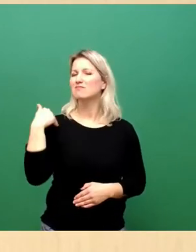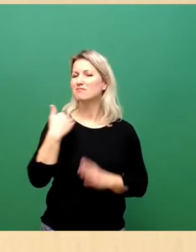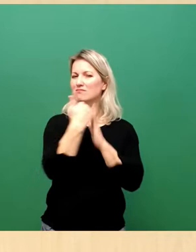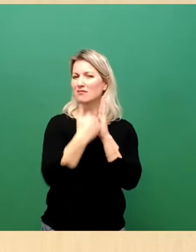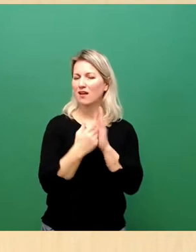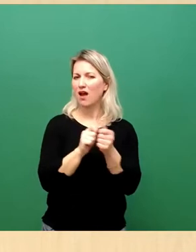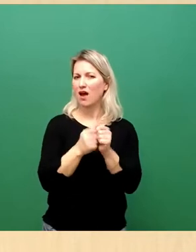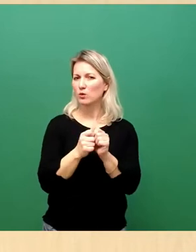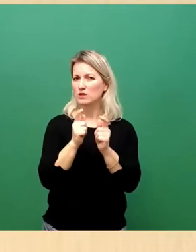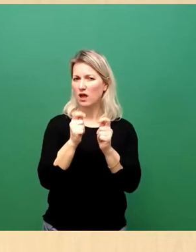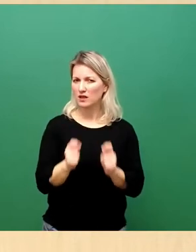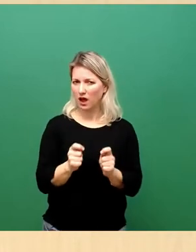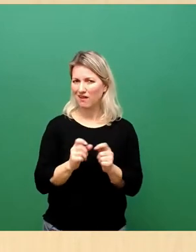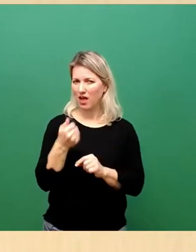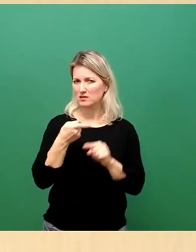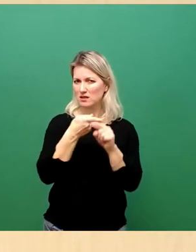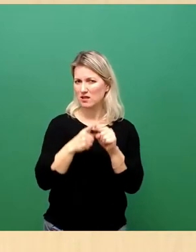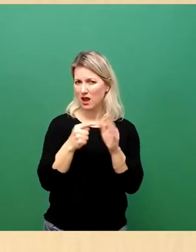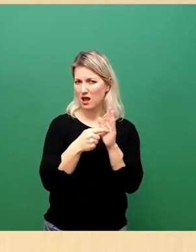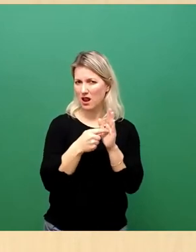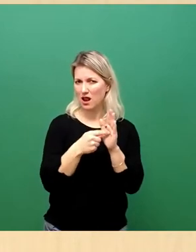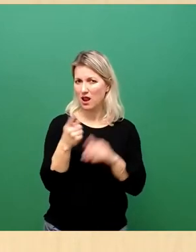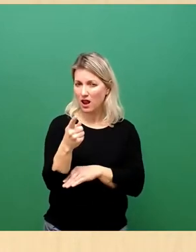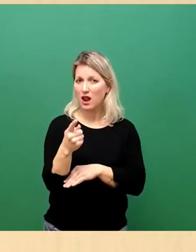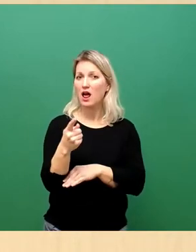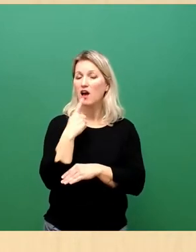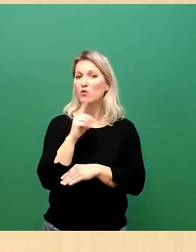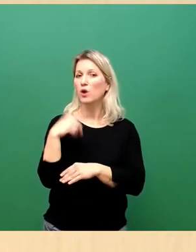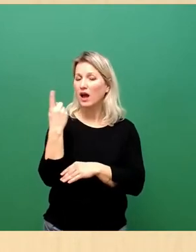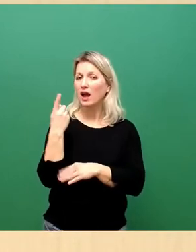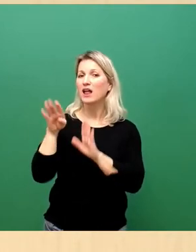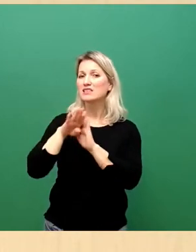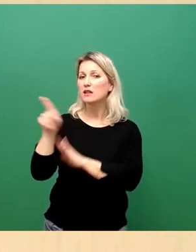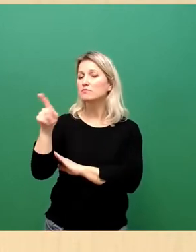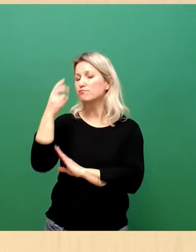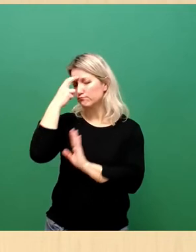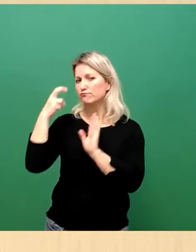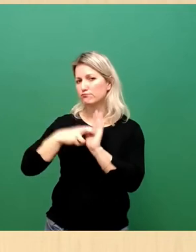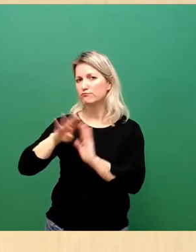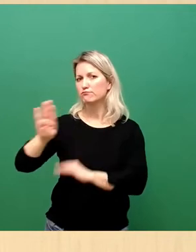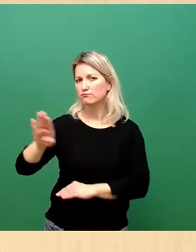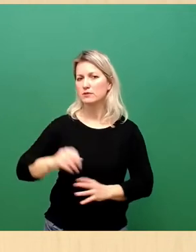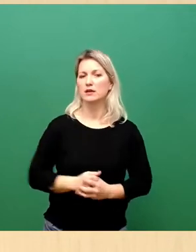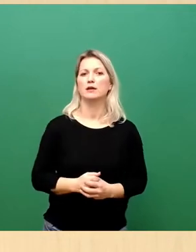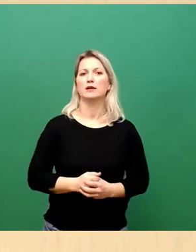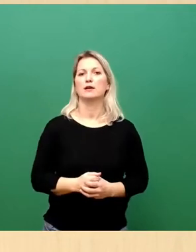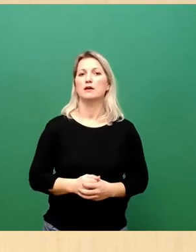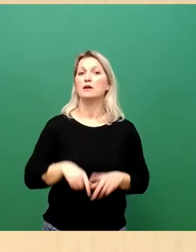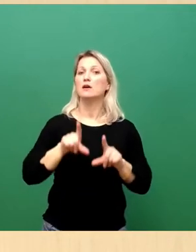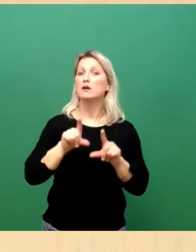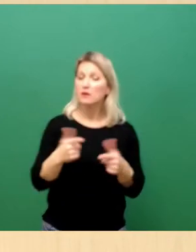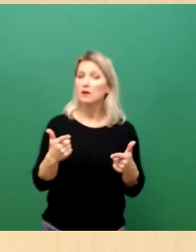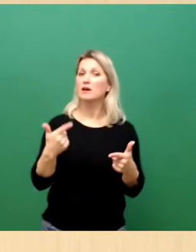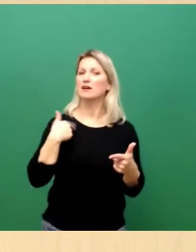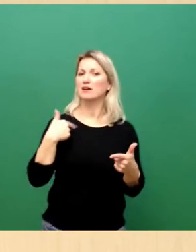des Änderungsantrags der Dissidenten werden wir zustimmen. Ich finde es sehr gut, dass wir das hier an der Stelle noch mal ein bisschen präzisieren.